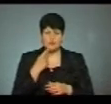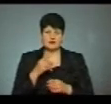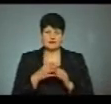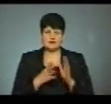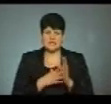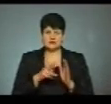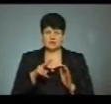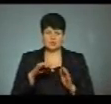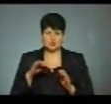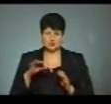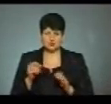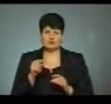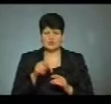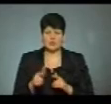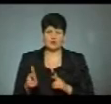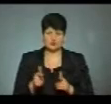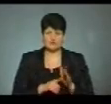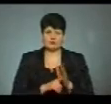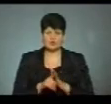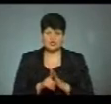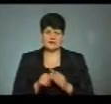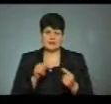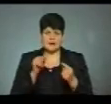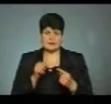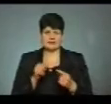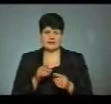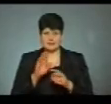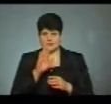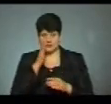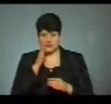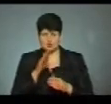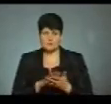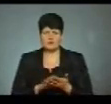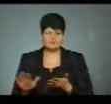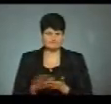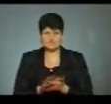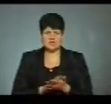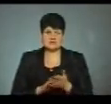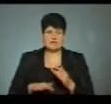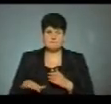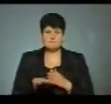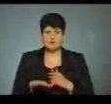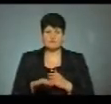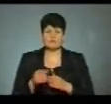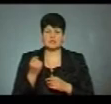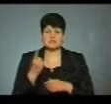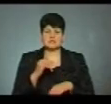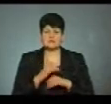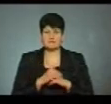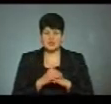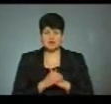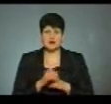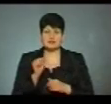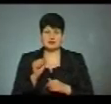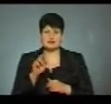лютого повідомив, вони готові почати антитерористичну операцію, щоб зачистити площу. Об 11 вечора Арсеній Яценюк